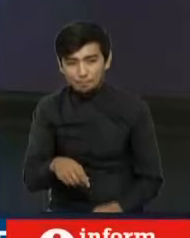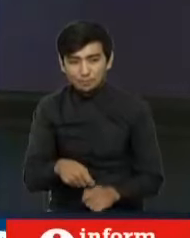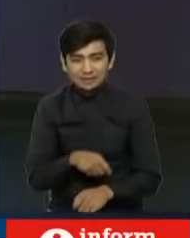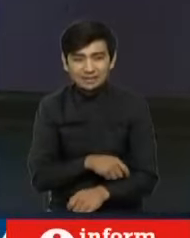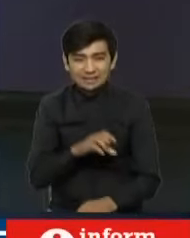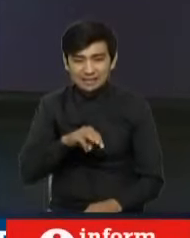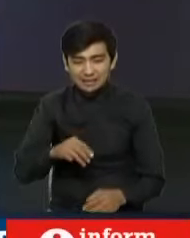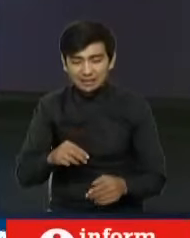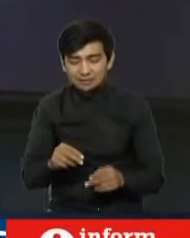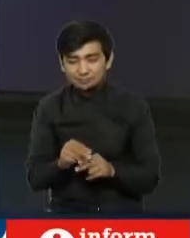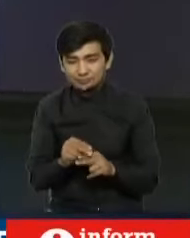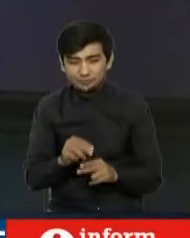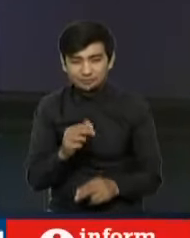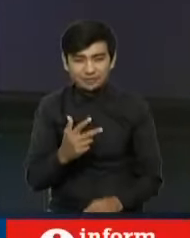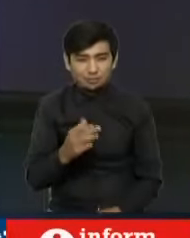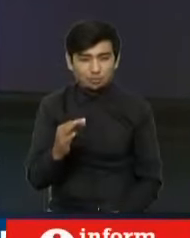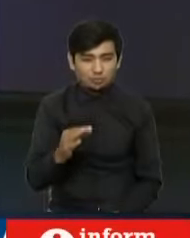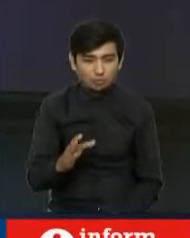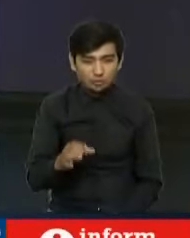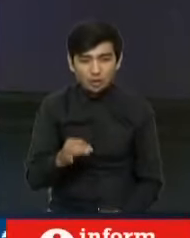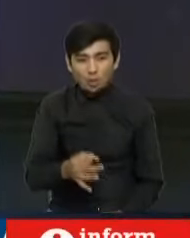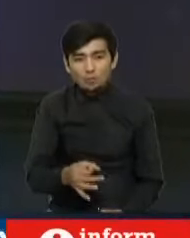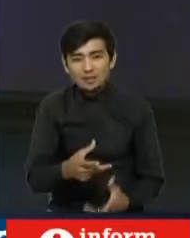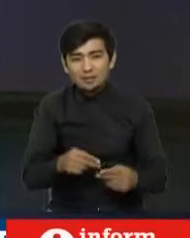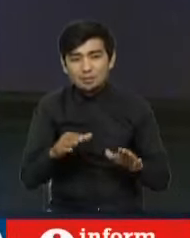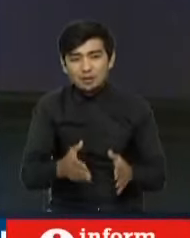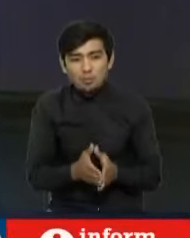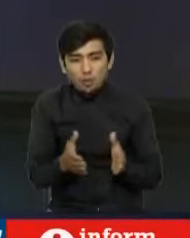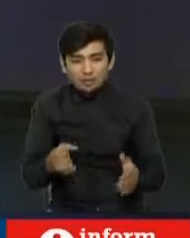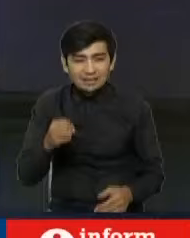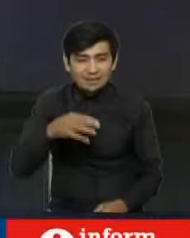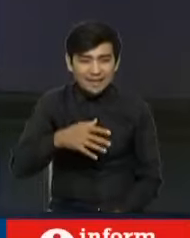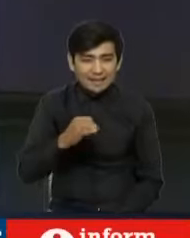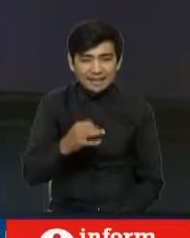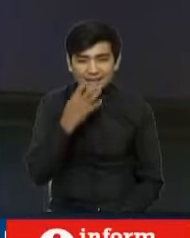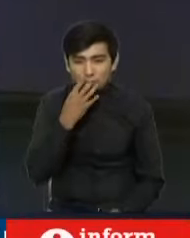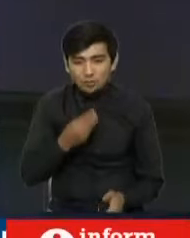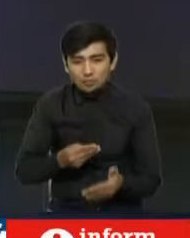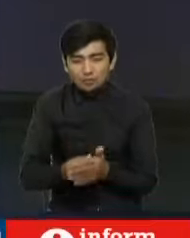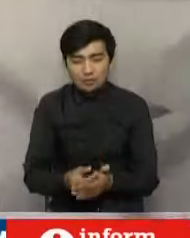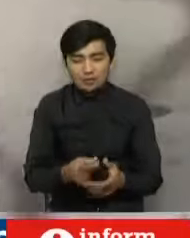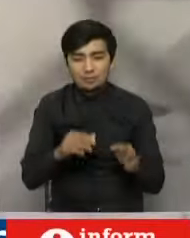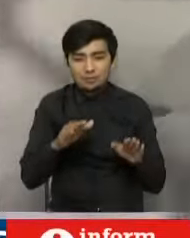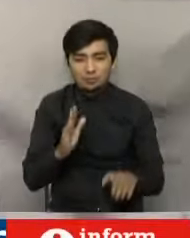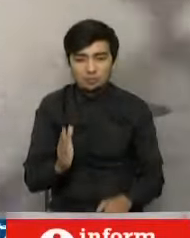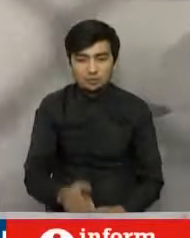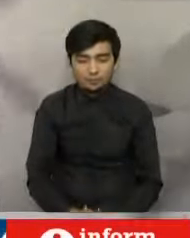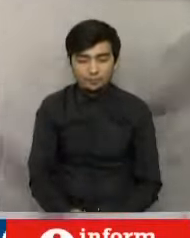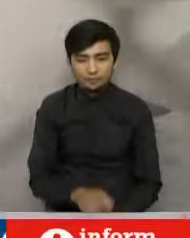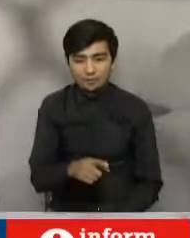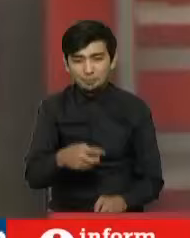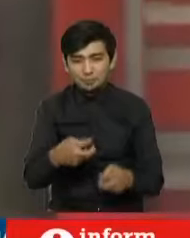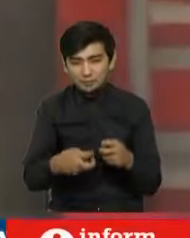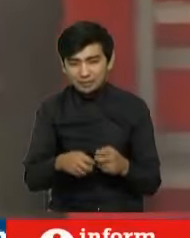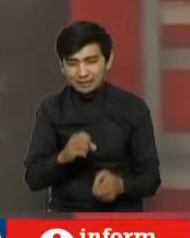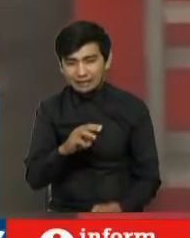3%. Жители каких областей будут платить больше за свет и тепло, расскажут мои коллеги. Аварии на ТЭЦ,